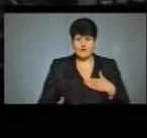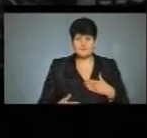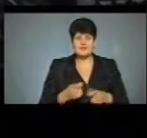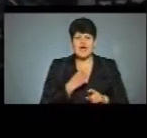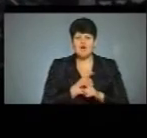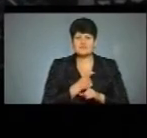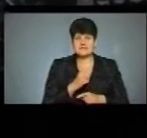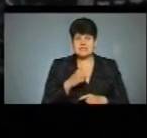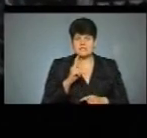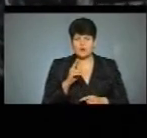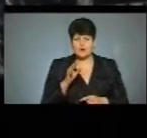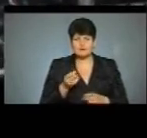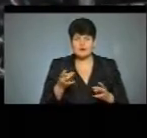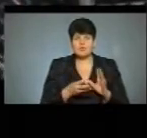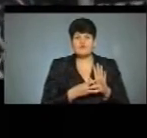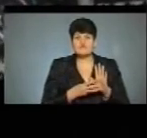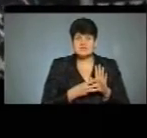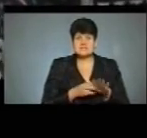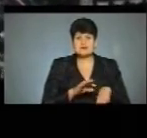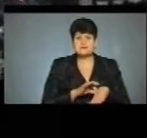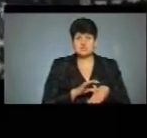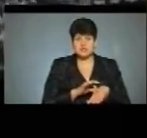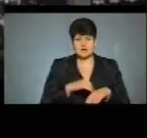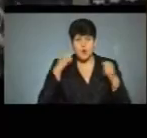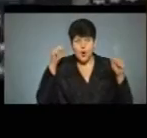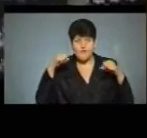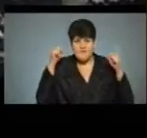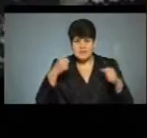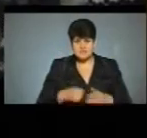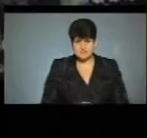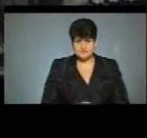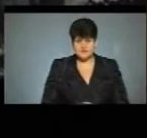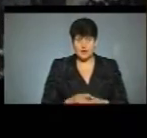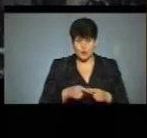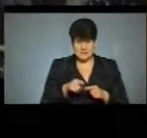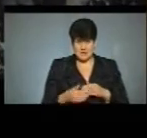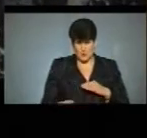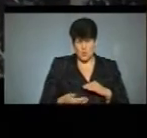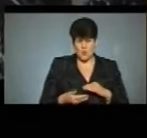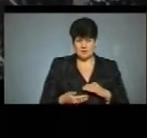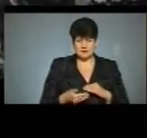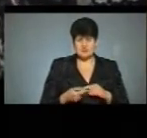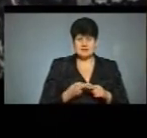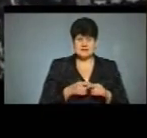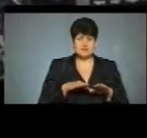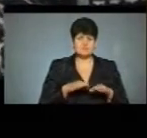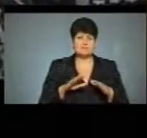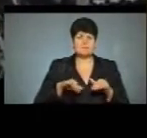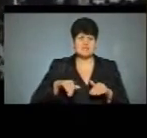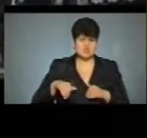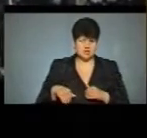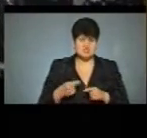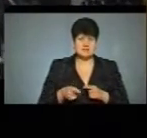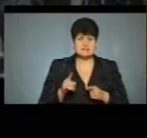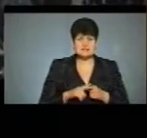австрійськими, треба було близько 8 шкір із овець. Ось такий короткополий вже шили дещо пізніше. Це